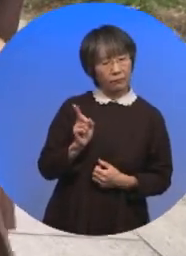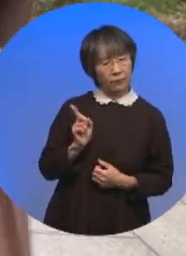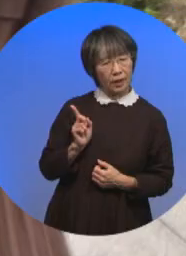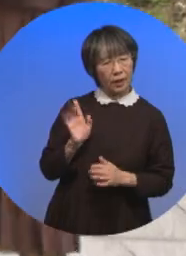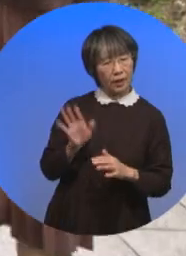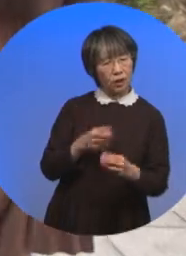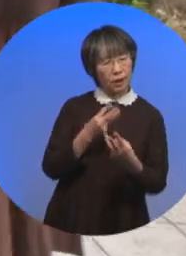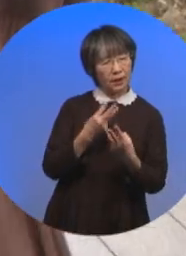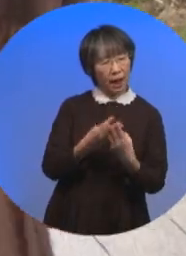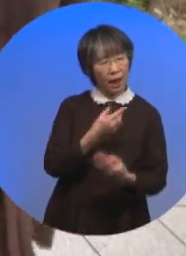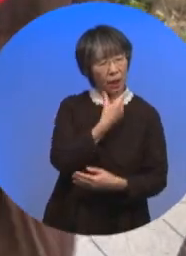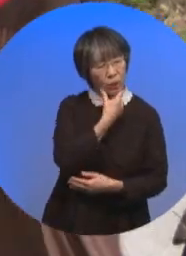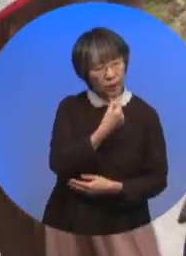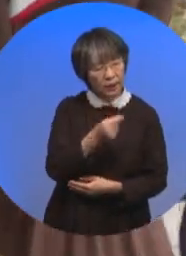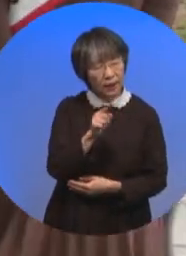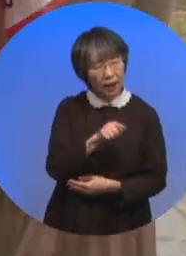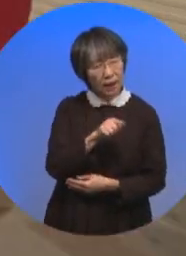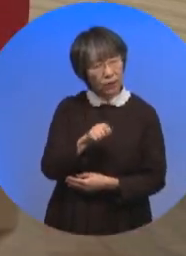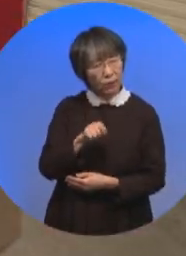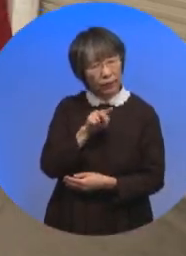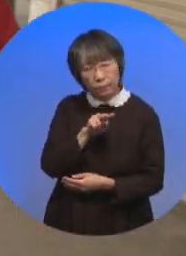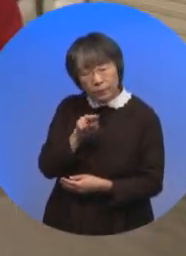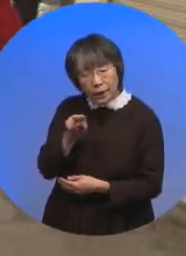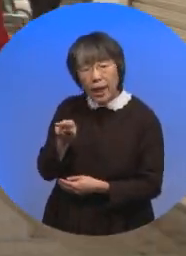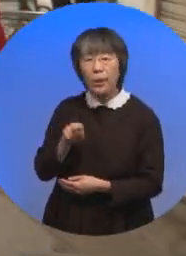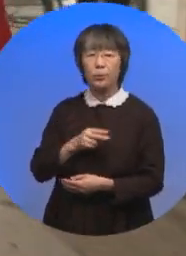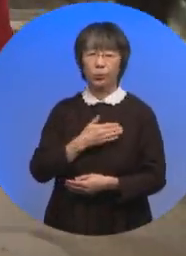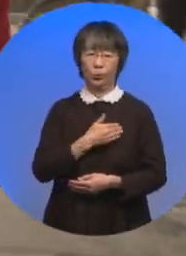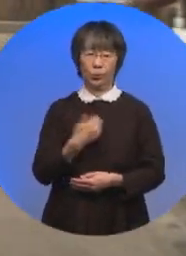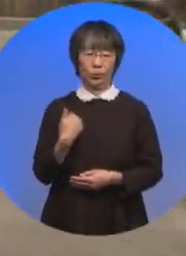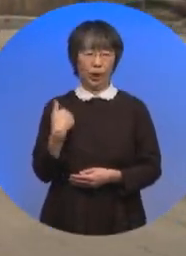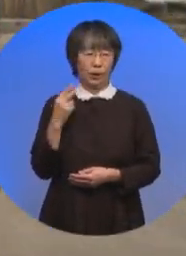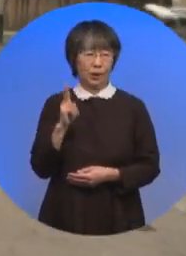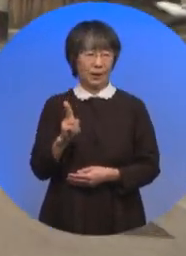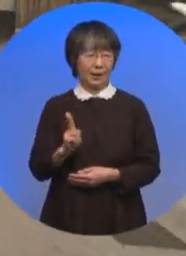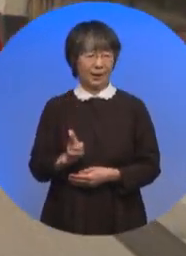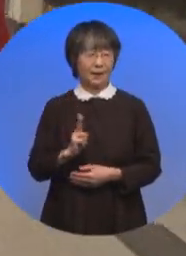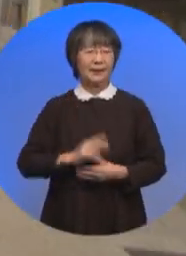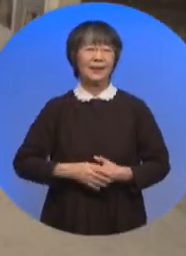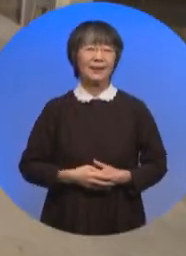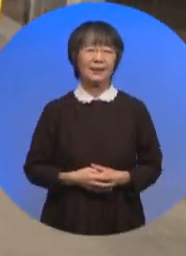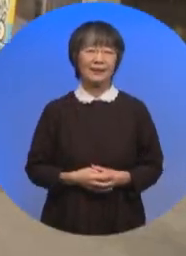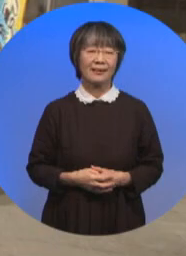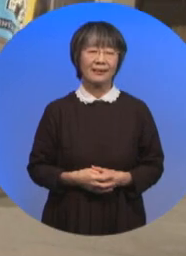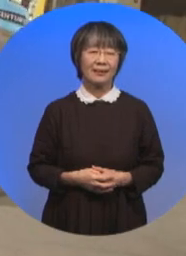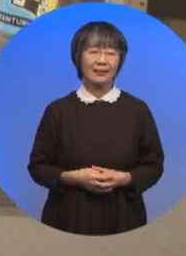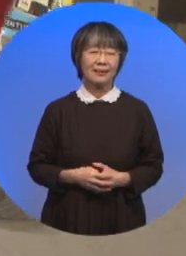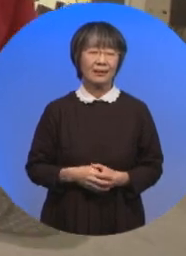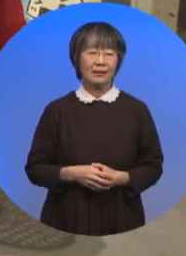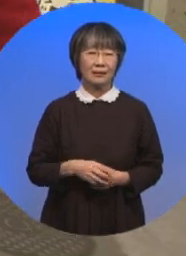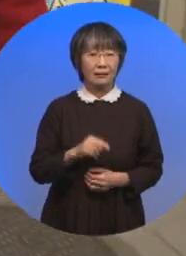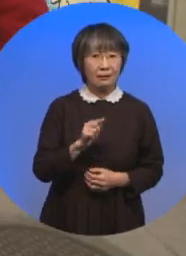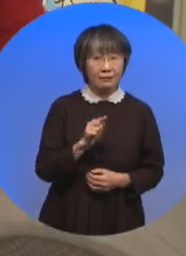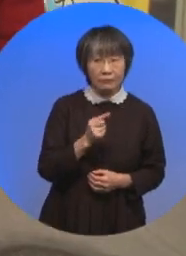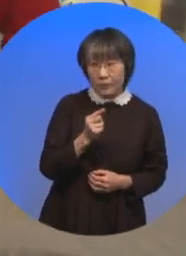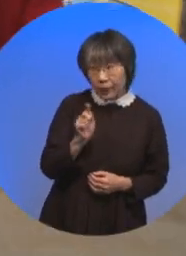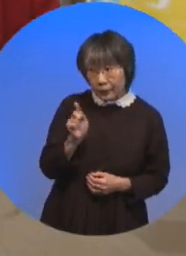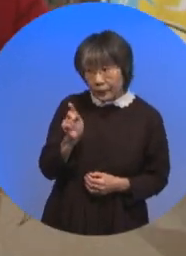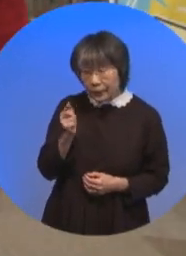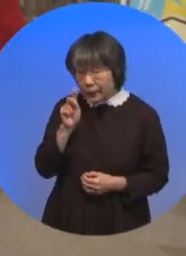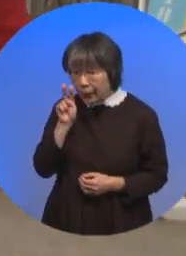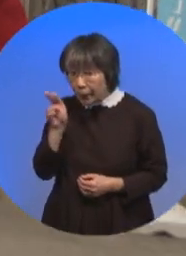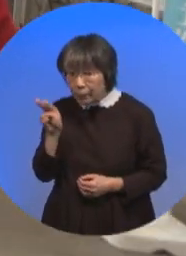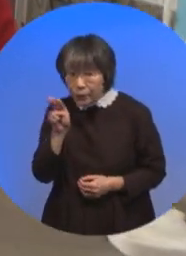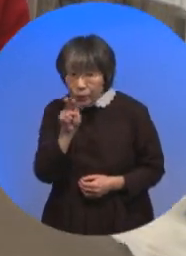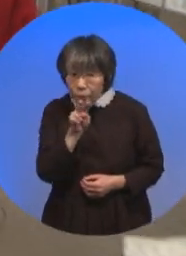妖精、見えない妖精なんです よ。あ、そう、 はい。 チラチラ映り込むスイタの妖精も気になりますが、田村ご一行が行く先